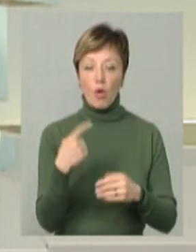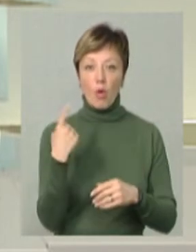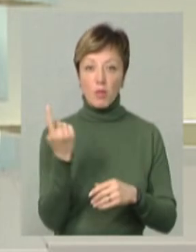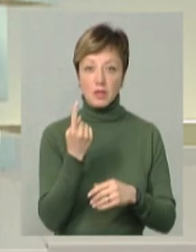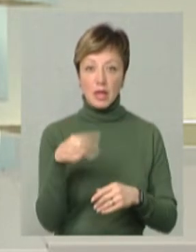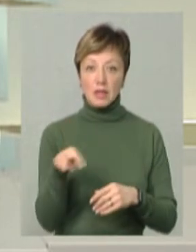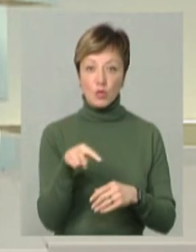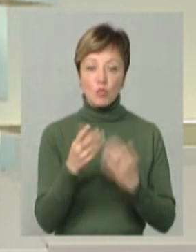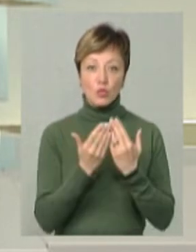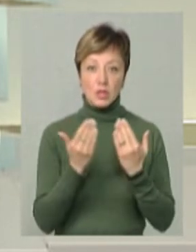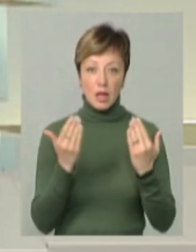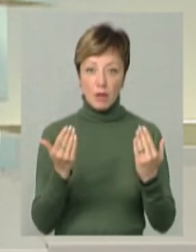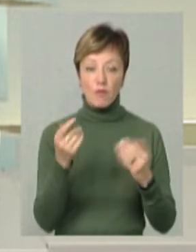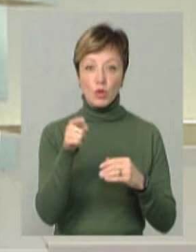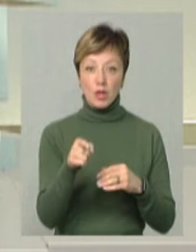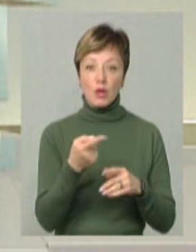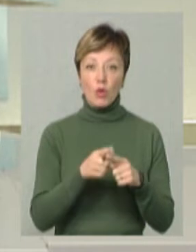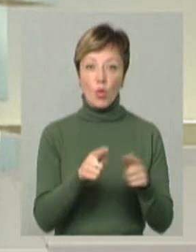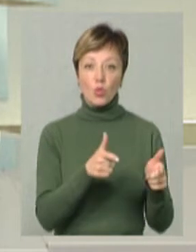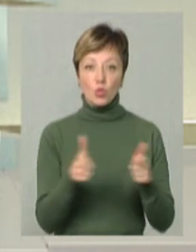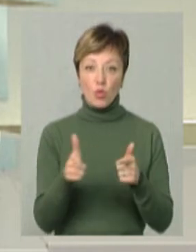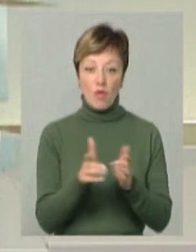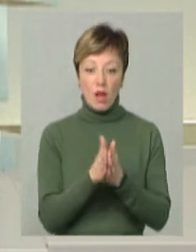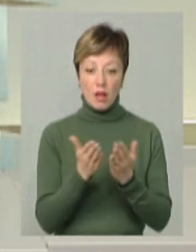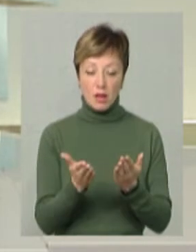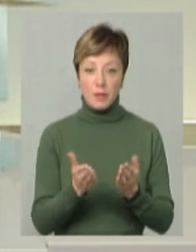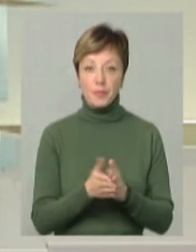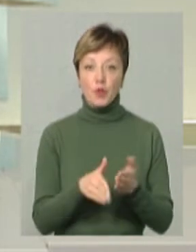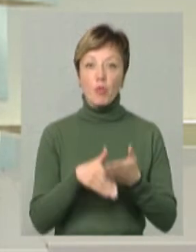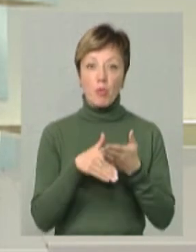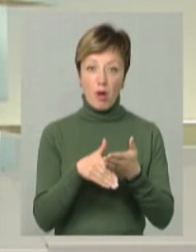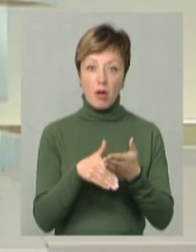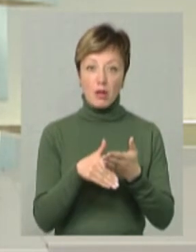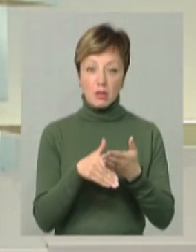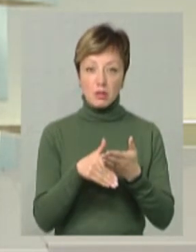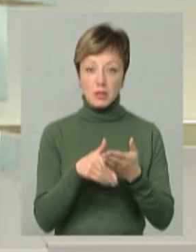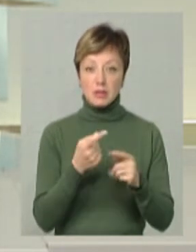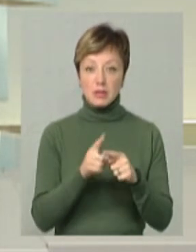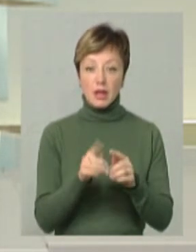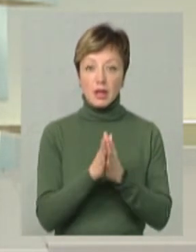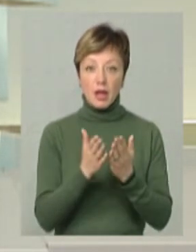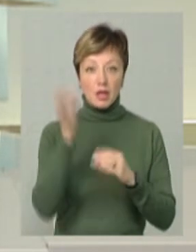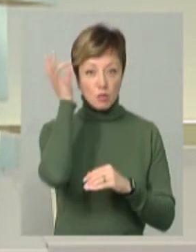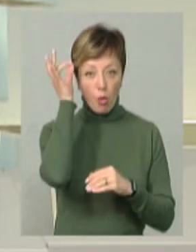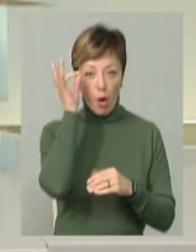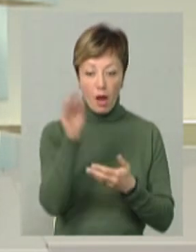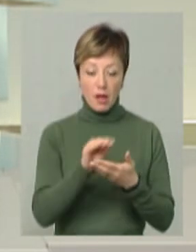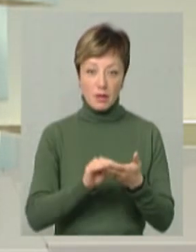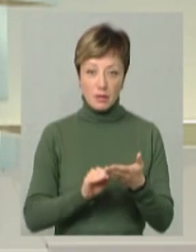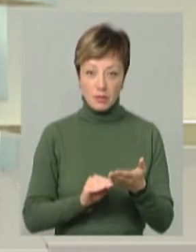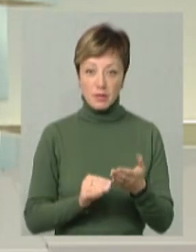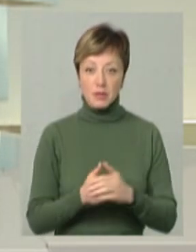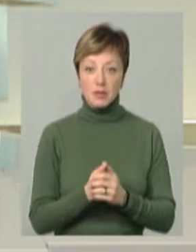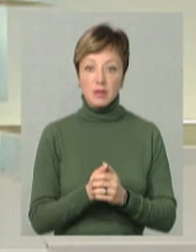обласному літературному музею, тому що вони її готували, цю книгу, допомагали. Це книга спогадів, і вони